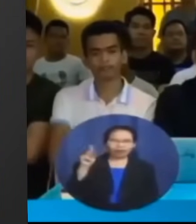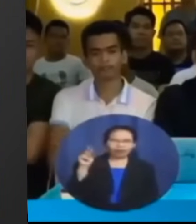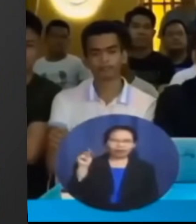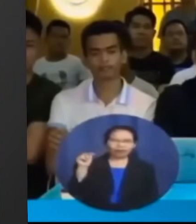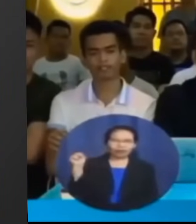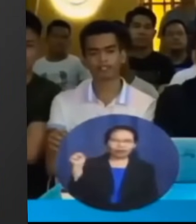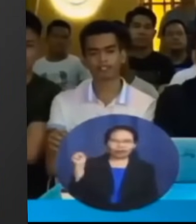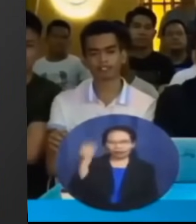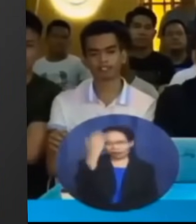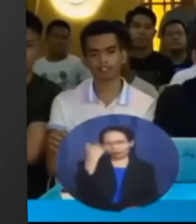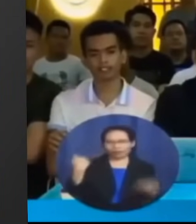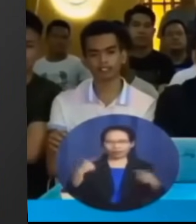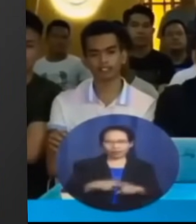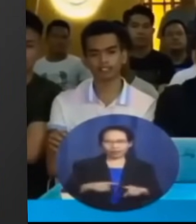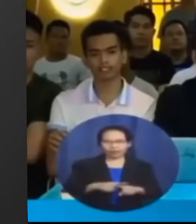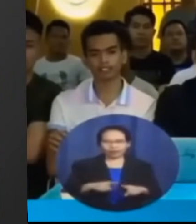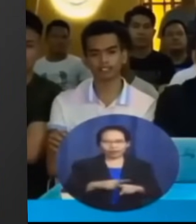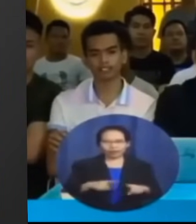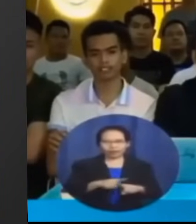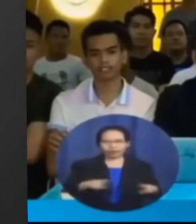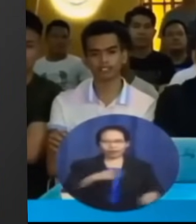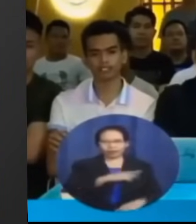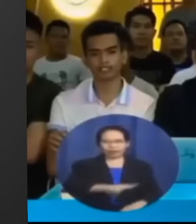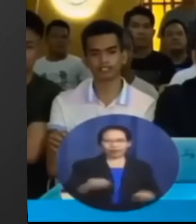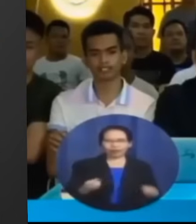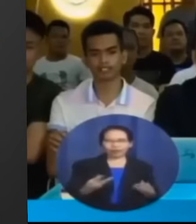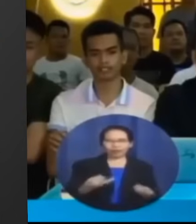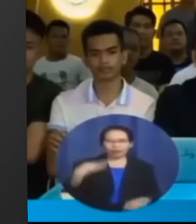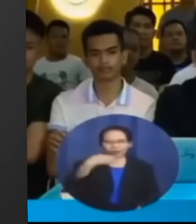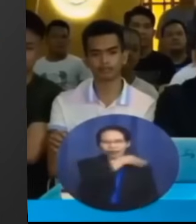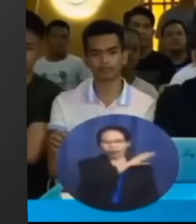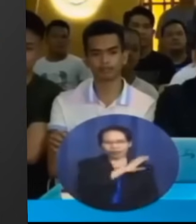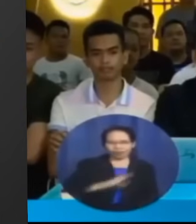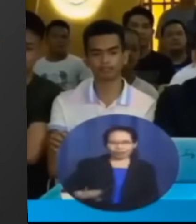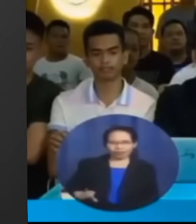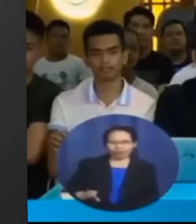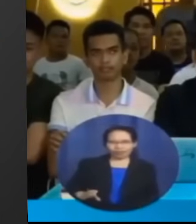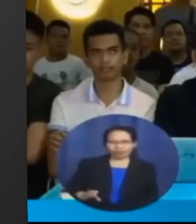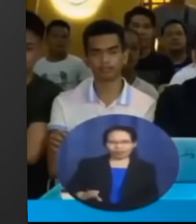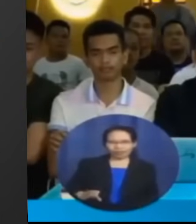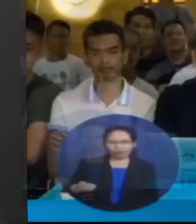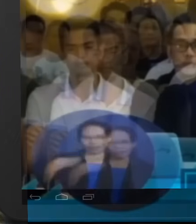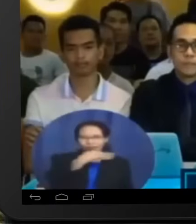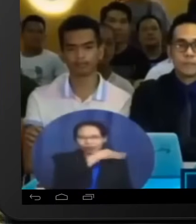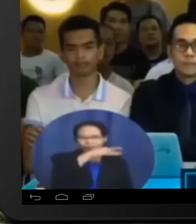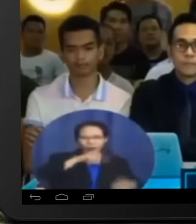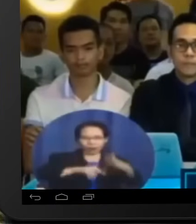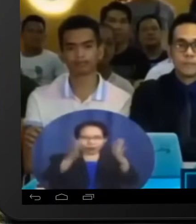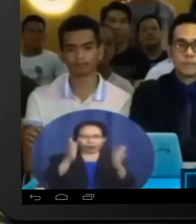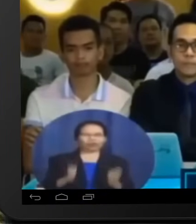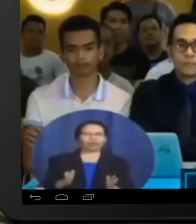bakit may iba-ibang relihiyon? Eh kasi maraming mga bulaang Kristo, bulaang propeta,